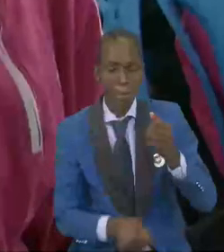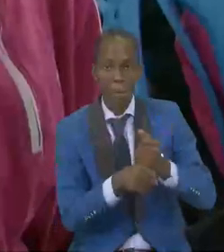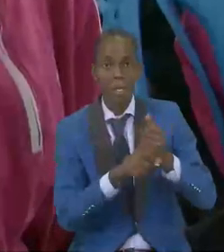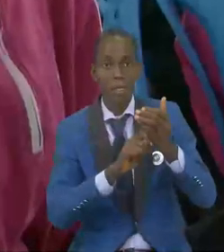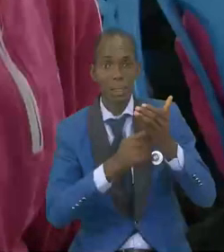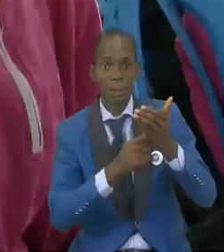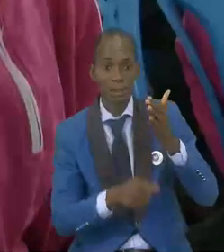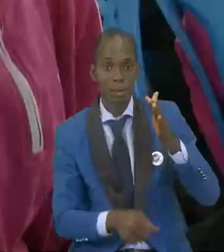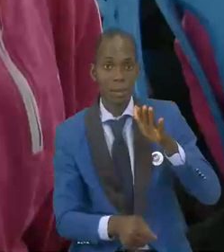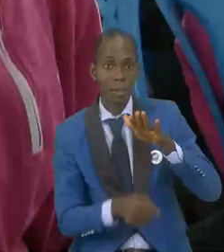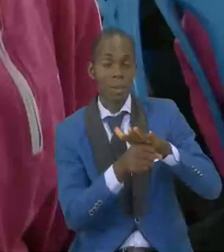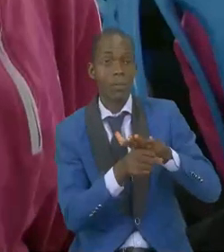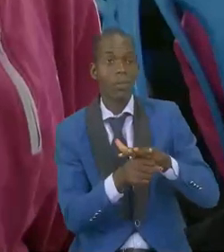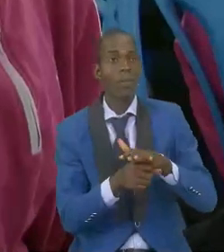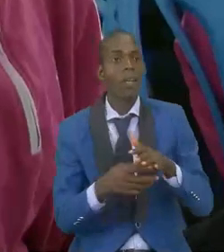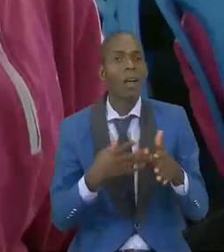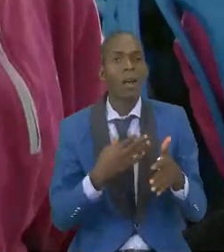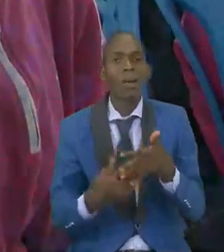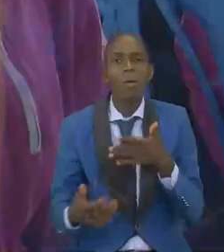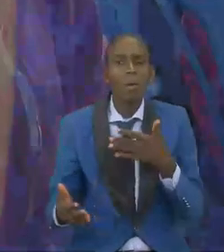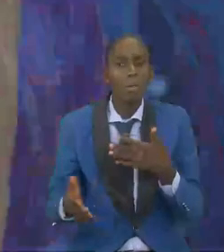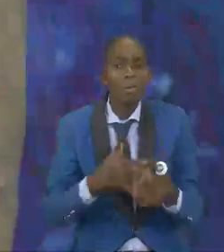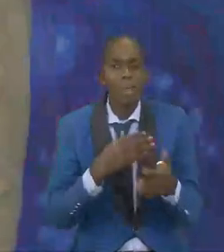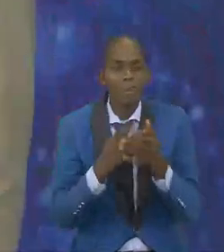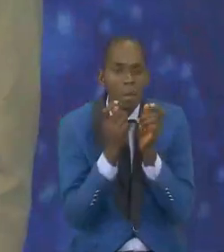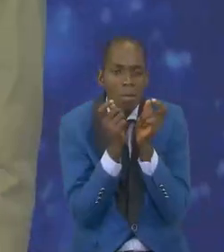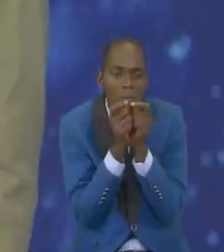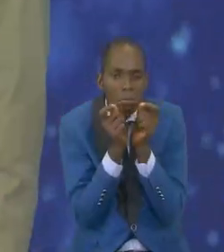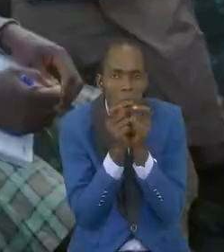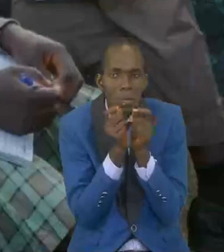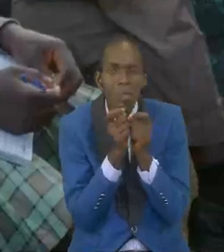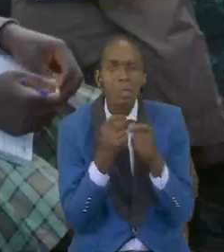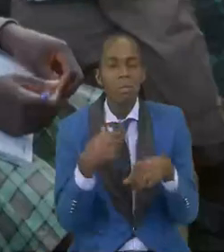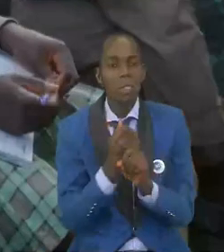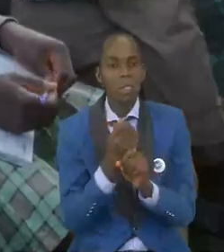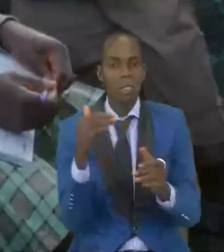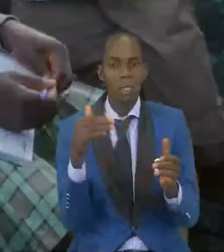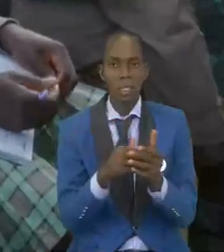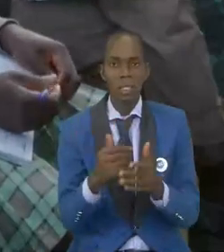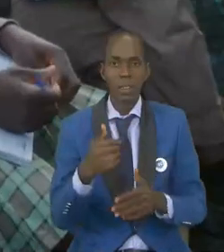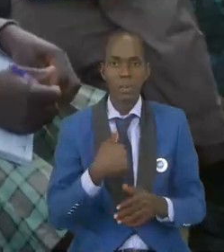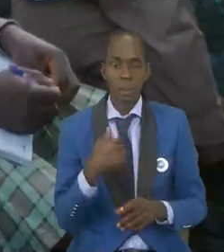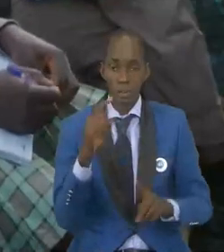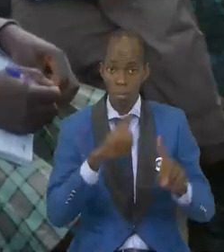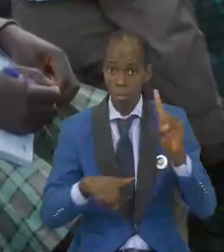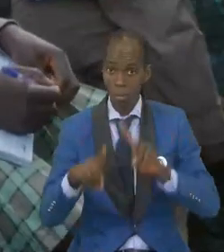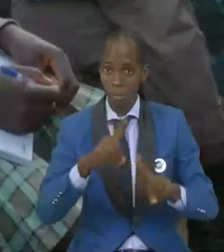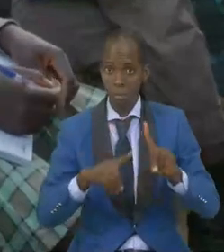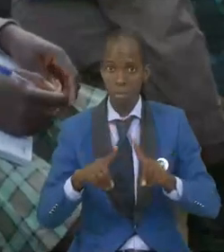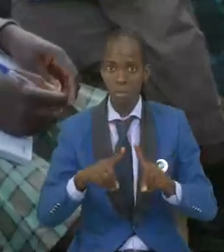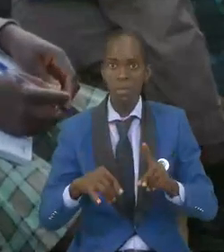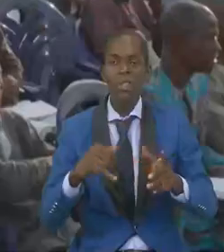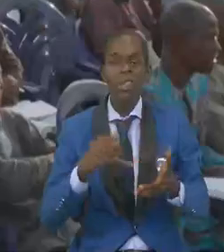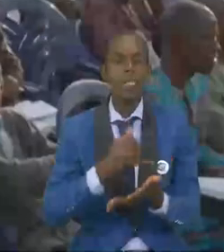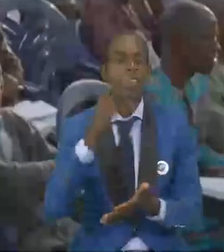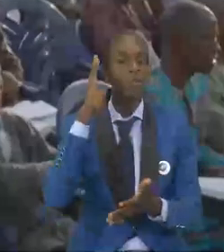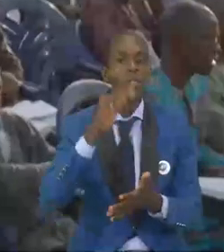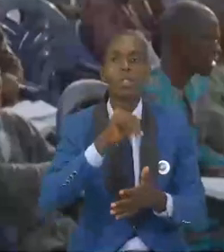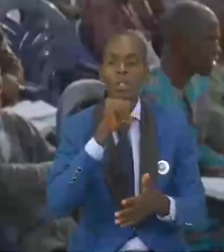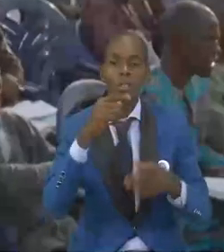ferme contre moi répète non je vais t'entendre tout cadenas fermé contre moi et tout complet contre